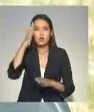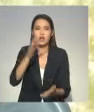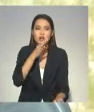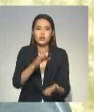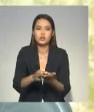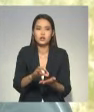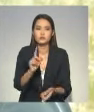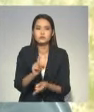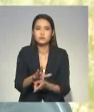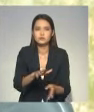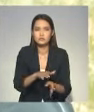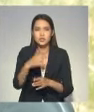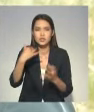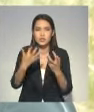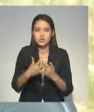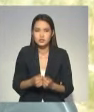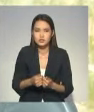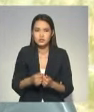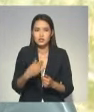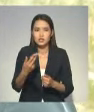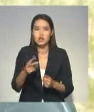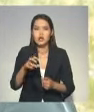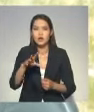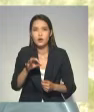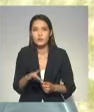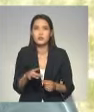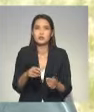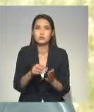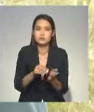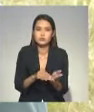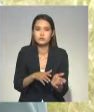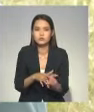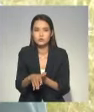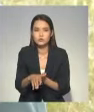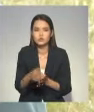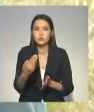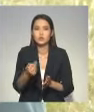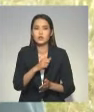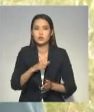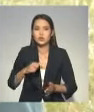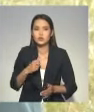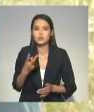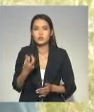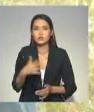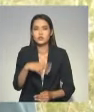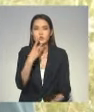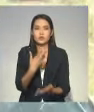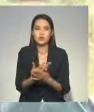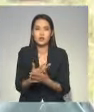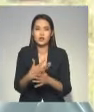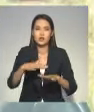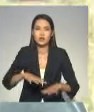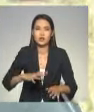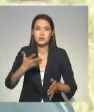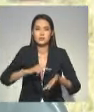жауапкершілік протокол составлап өтеміз, хаттама деген. Хаттаманы тапсырамыз, штраф 17250 5 РМП.